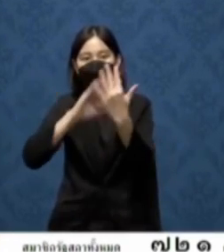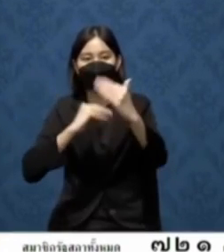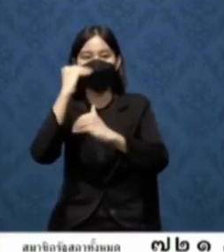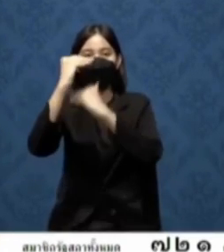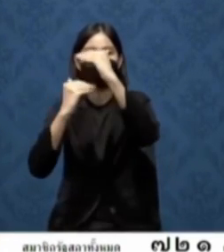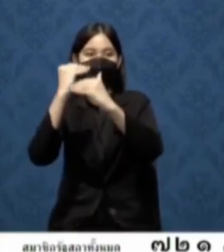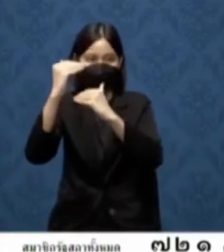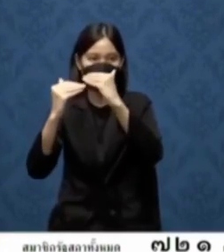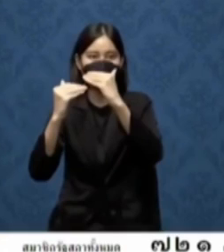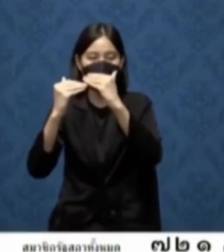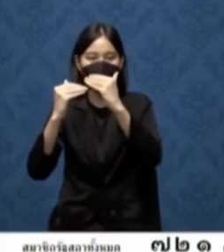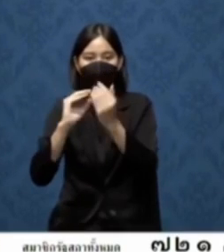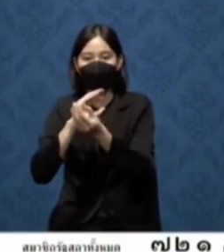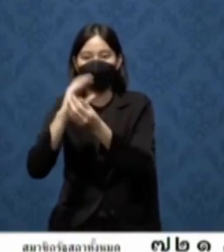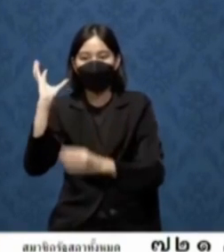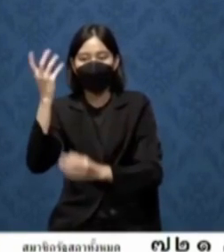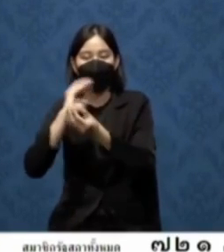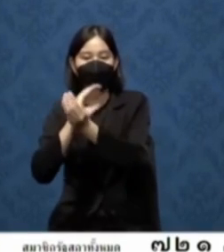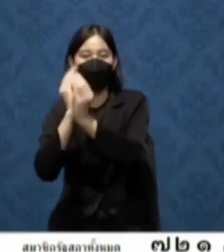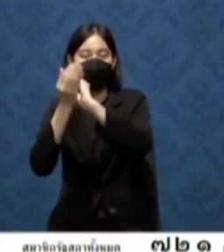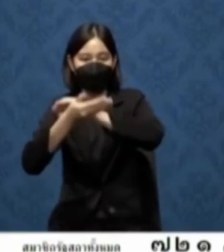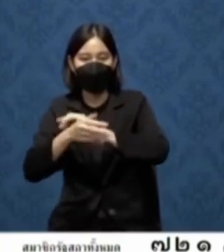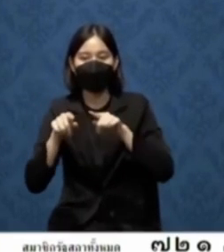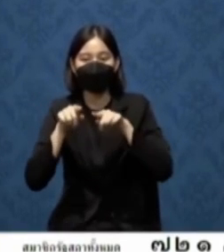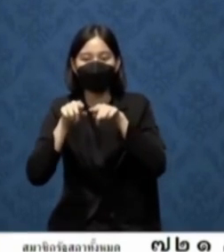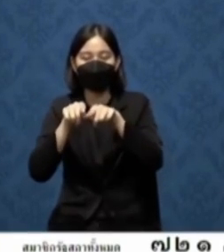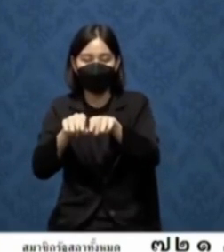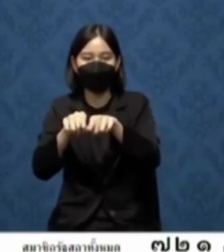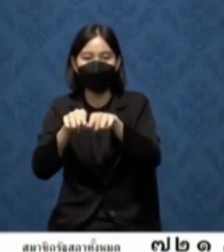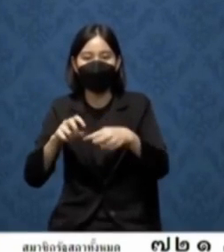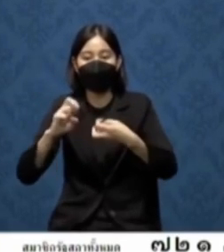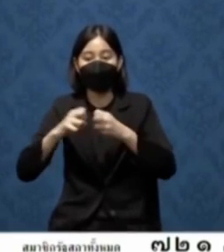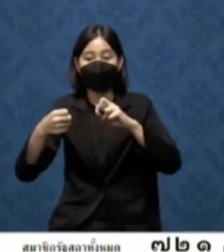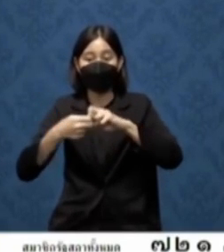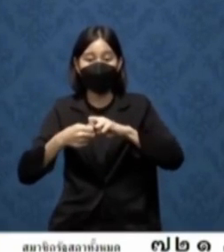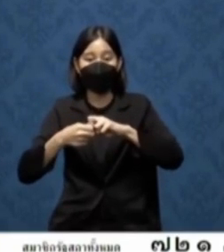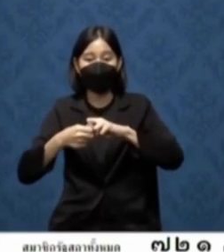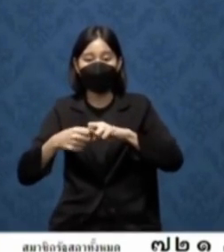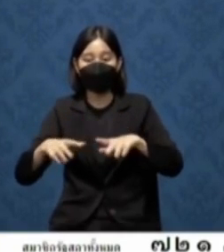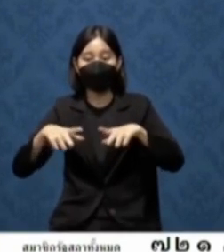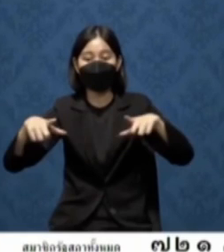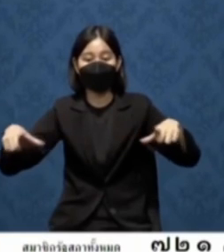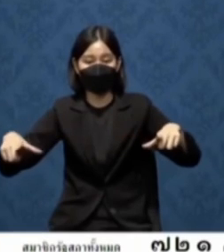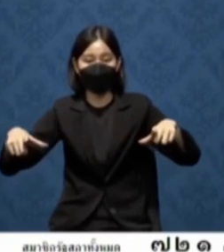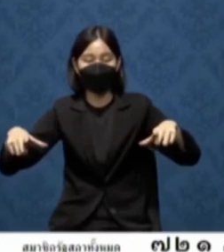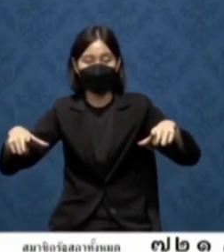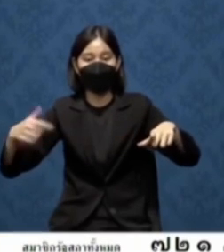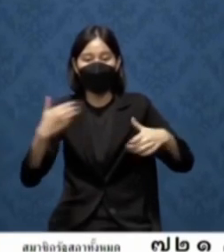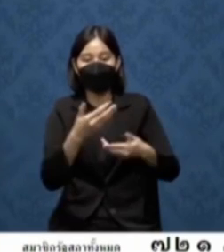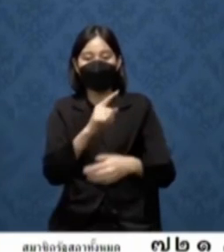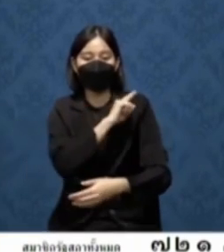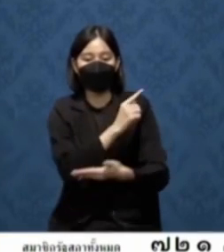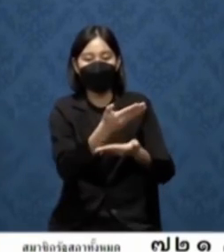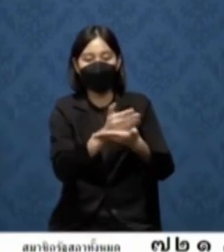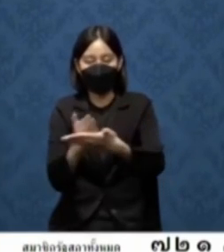ได้ทันต่อการเปลี่ยนแปลงของโลกเท่าทันกับยุคสมัยปัญหาเชิงพื้นที่เราสามารถแบ่งความรับผิดชอบออก